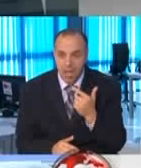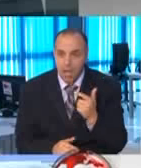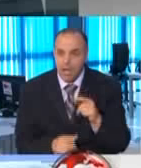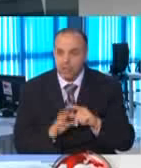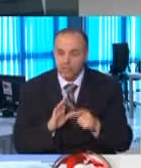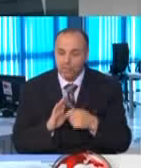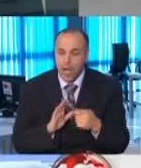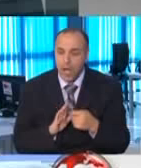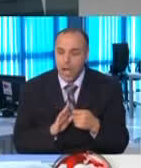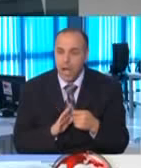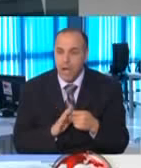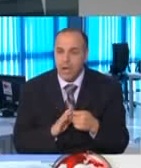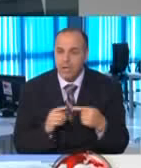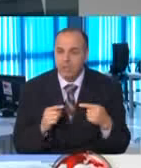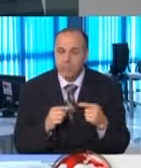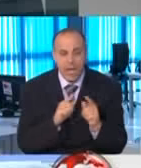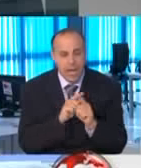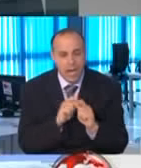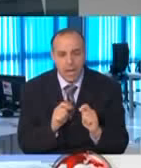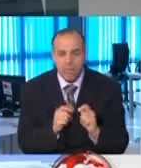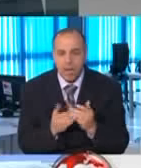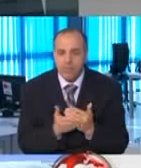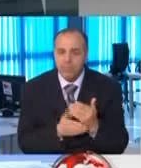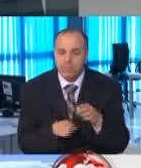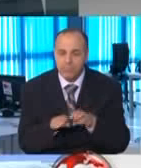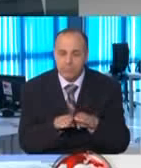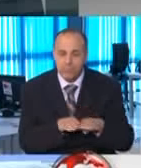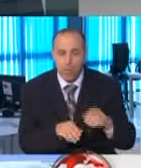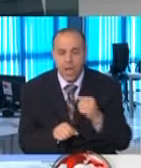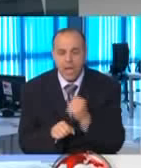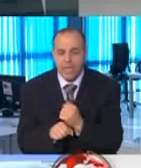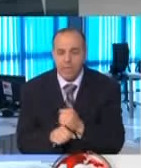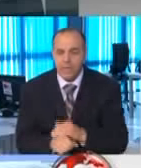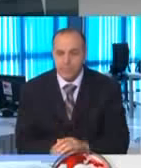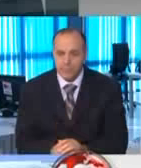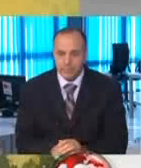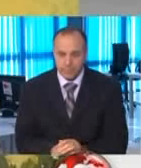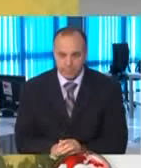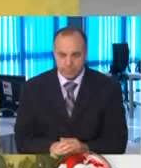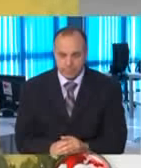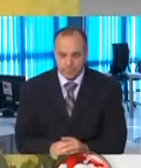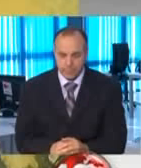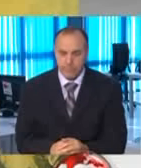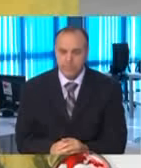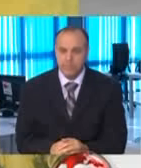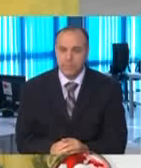رافعين شعارات منادية بالكرامة وبالتنمية والتشغيل.